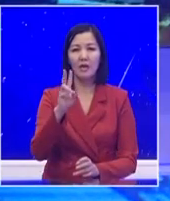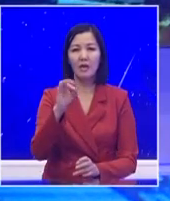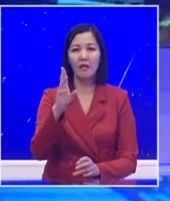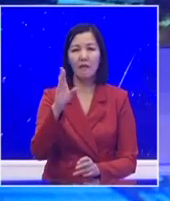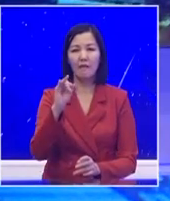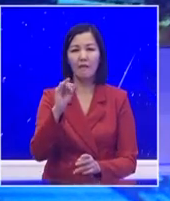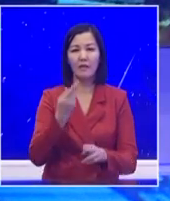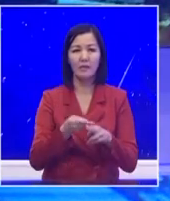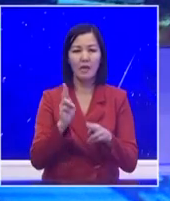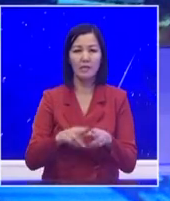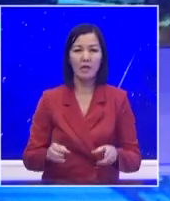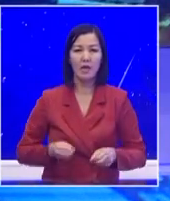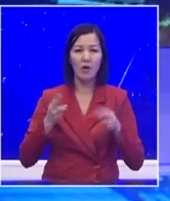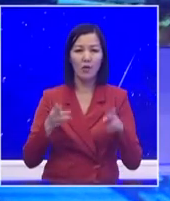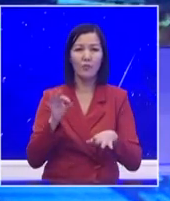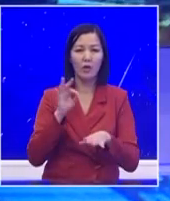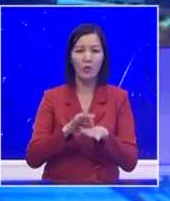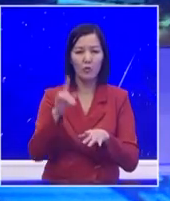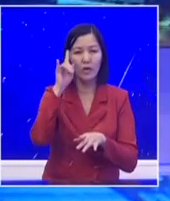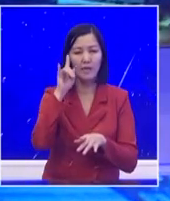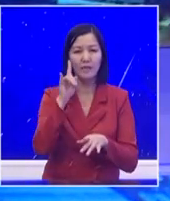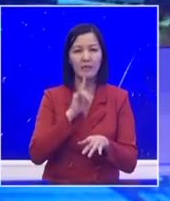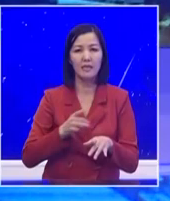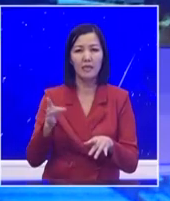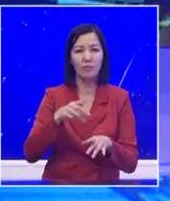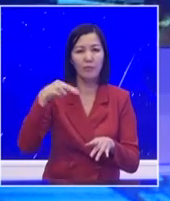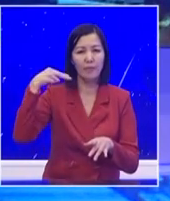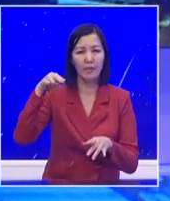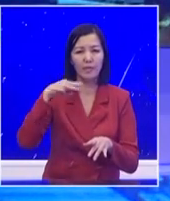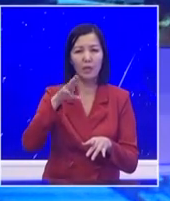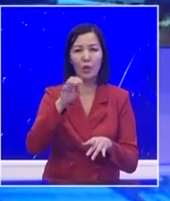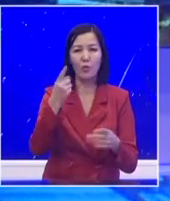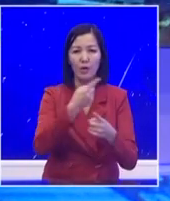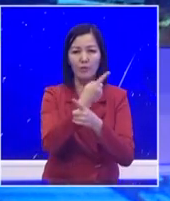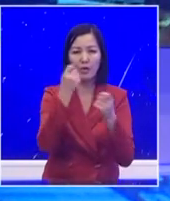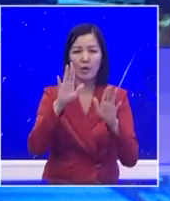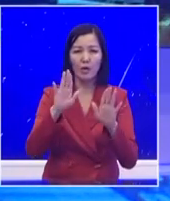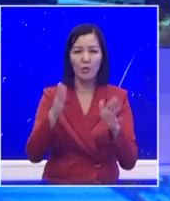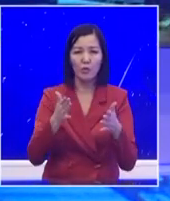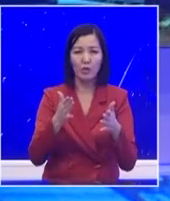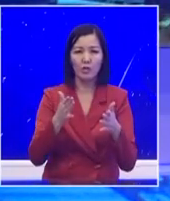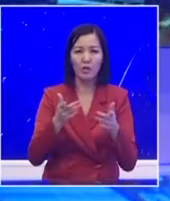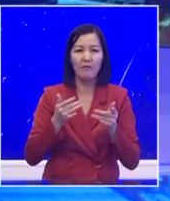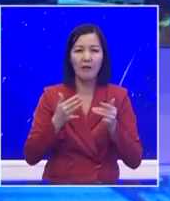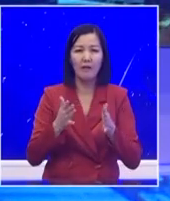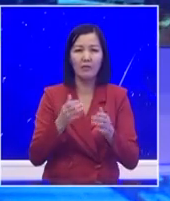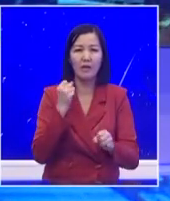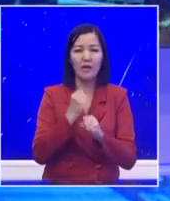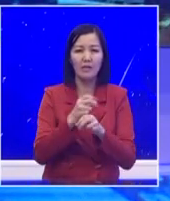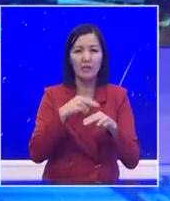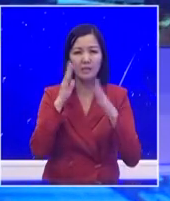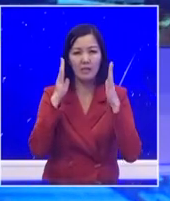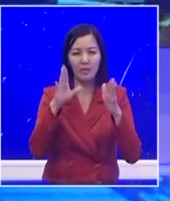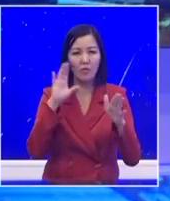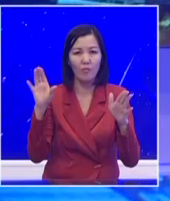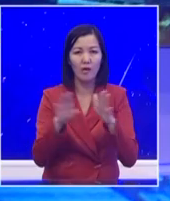Коронавирус аса қауіпті індет. Қазақстан Республикасы президенті Қасым Жомарт Тоқаев жариялаған төтенше жағдайлар талап шарттарын қатаң сақтағанда